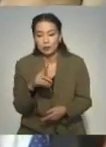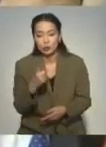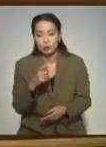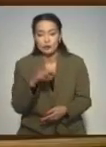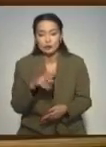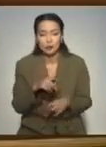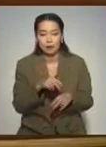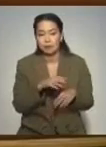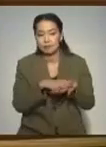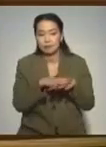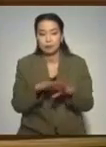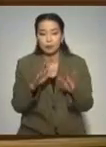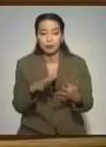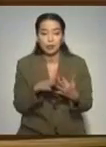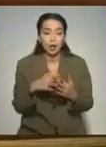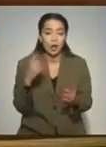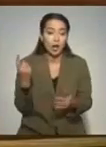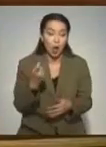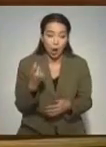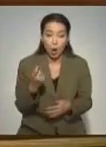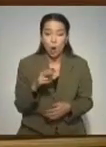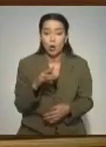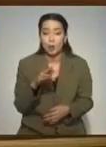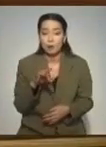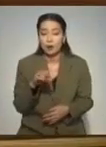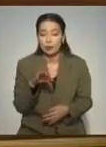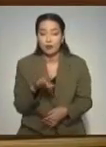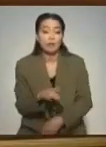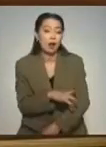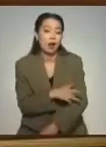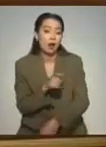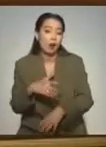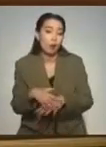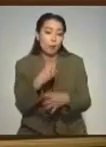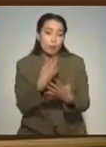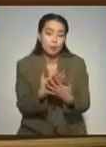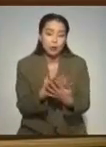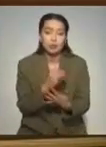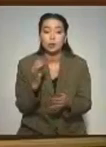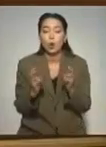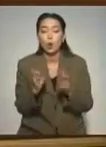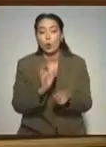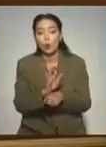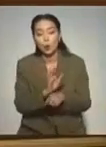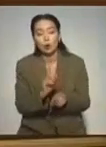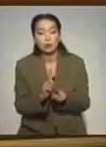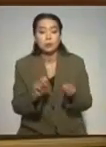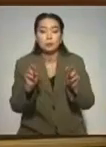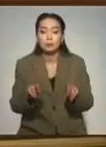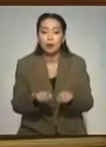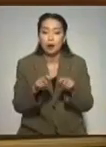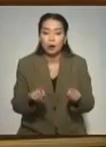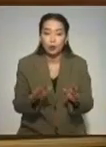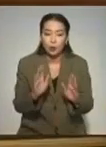деді. Ауыл шаруашылығы кооперативтері халыққа қызмет көрсету және өнім өткізу үшін құрылады.